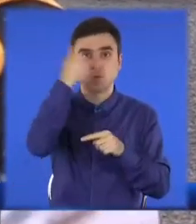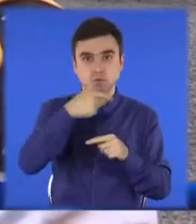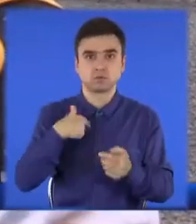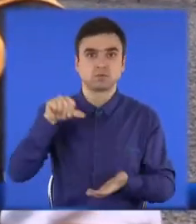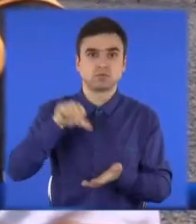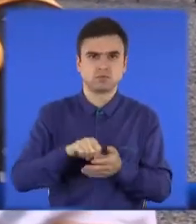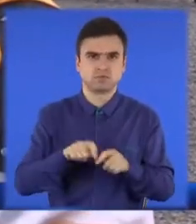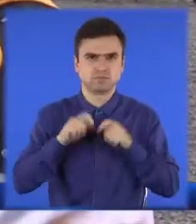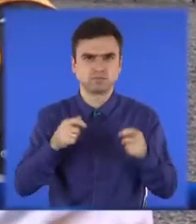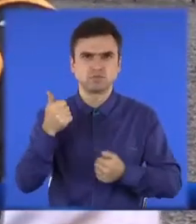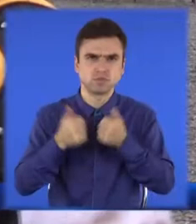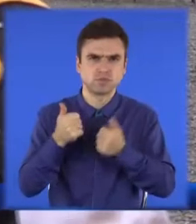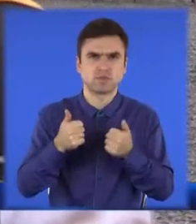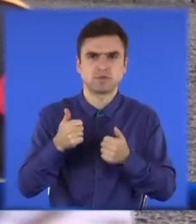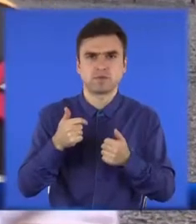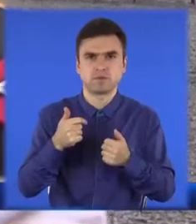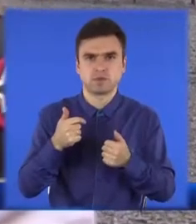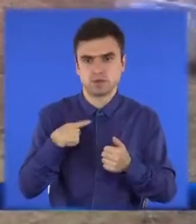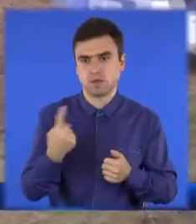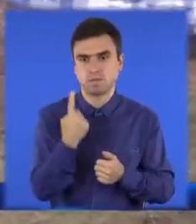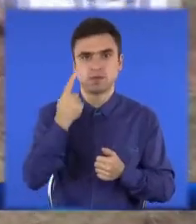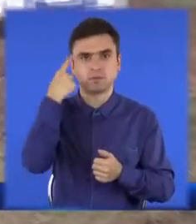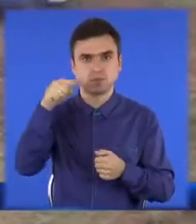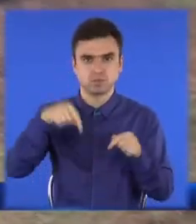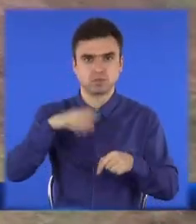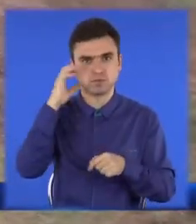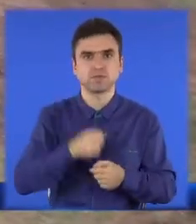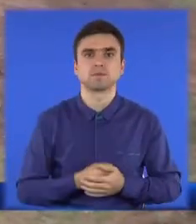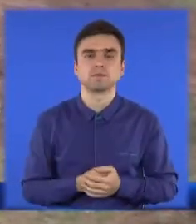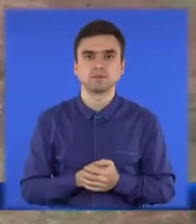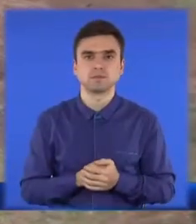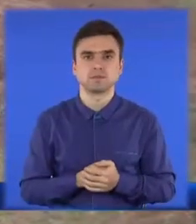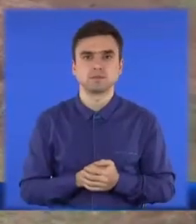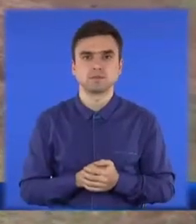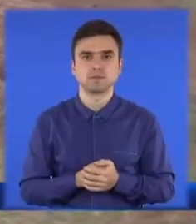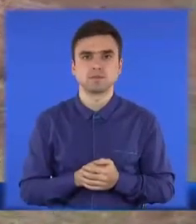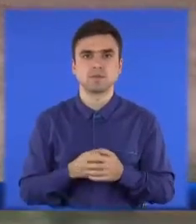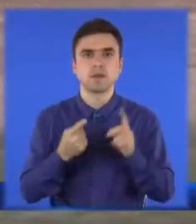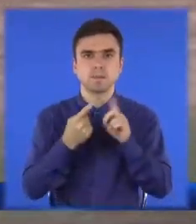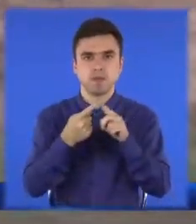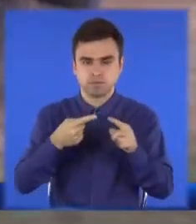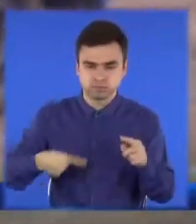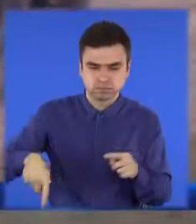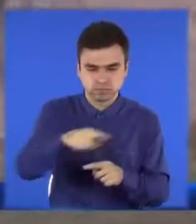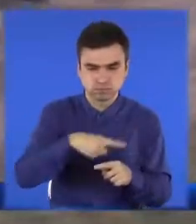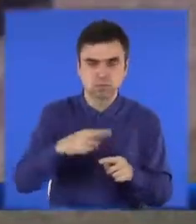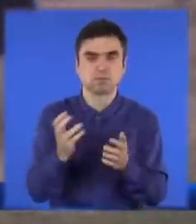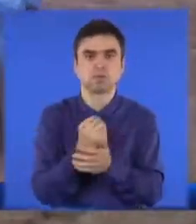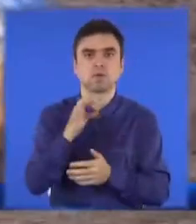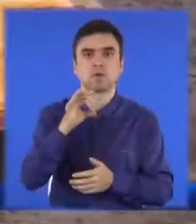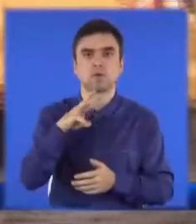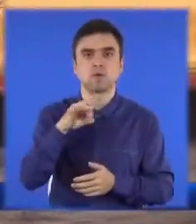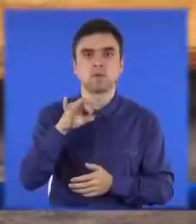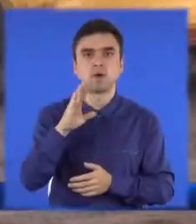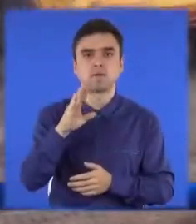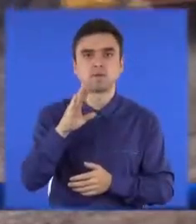виходить, що я самий перший, хто почав ці гонки. У першому заїзді лідером став Джанай Омаров, та в другому його